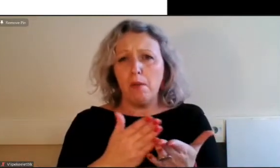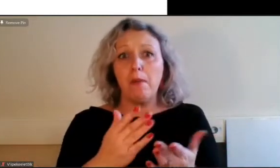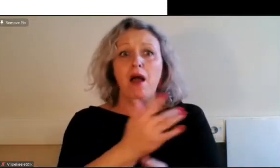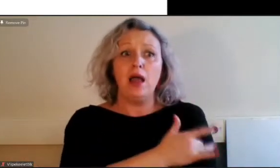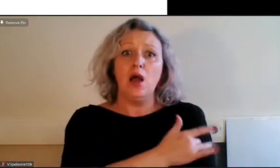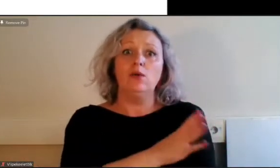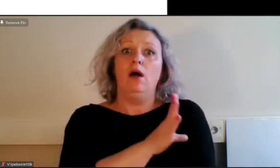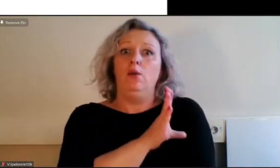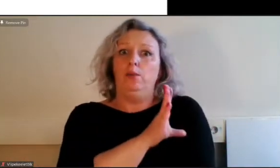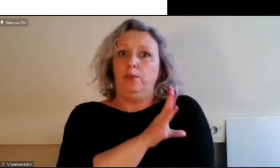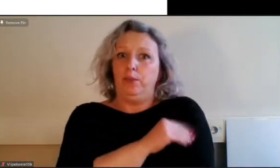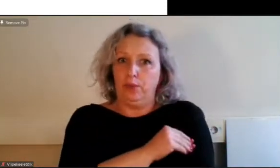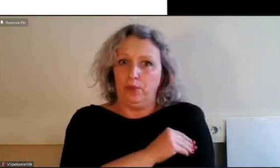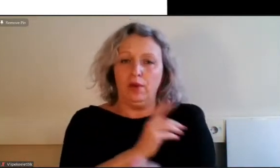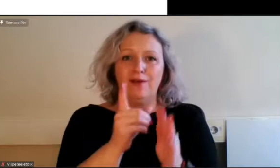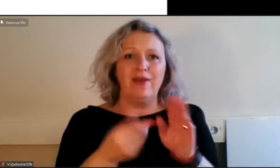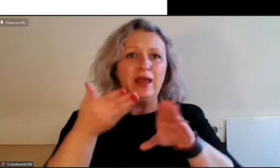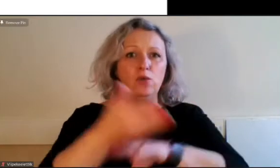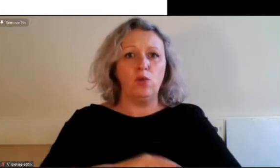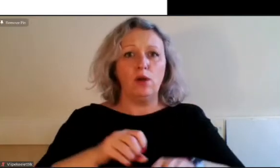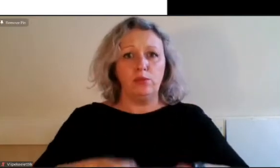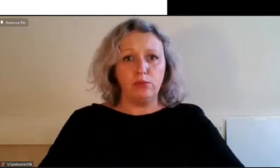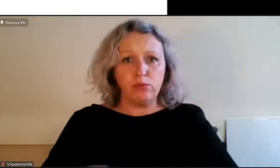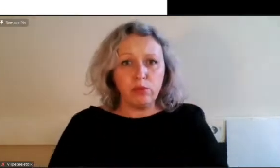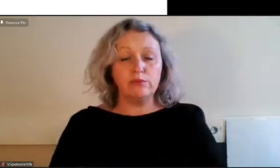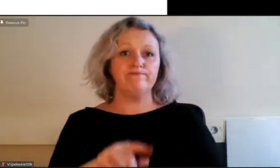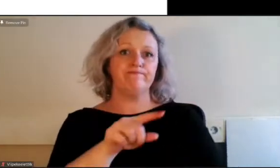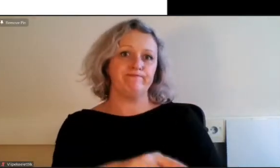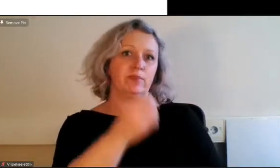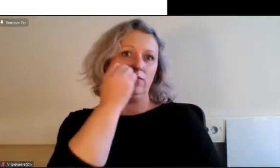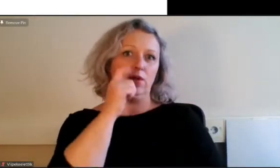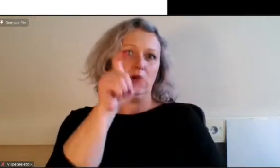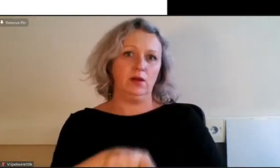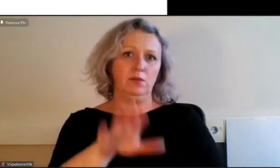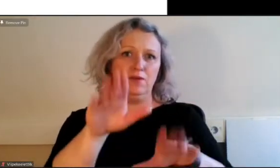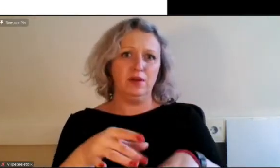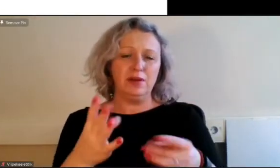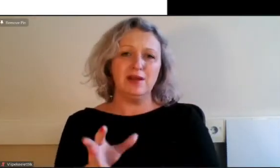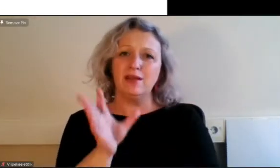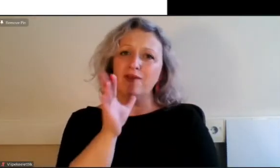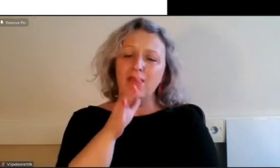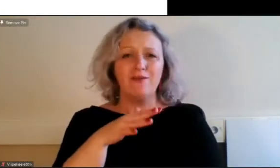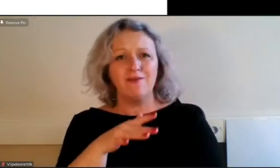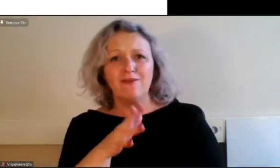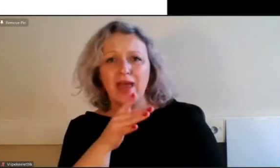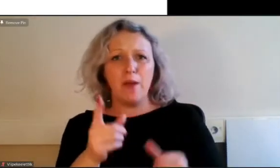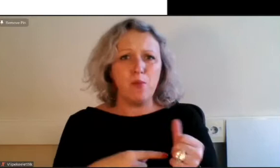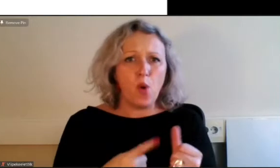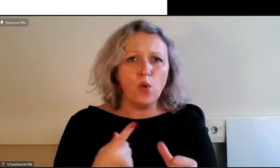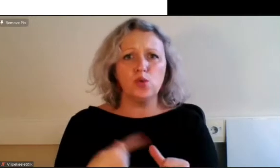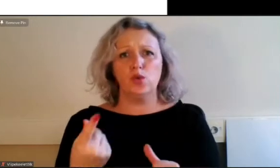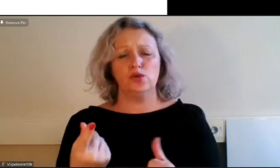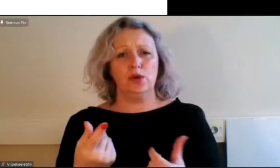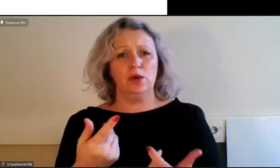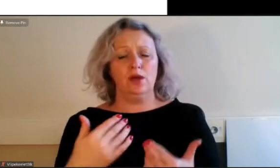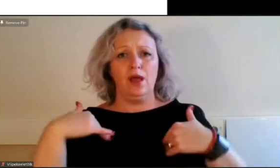jätavad joogikordasid vahele ja sedasi vähehaaval kaob jõud ära. Kui seal kõrval on veel kõhulahtisus ka, siis need